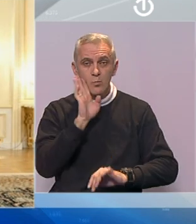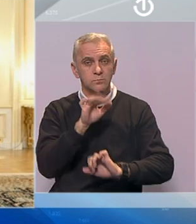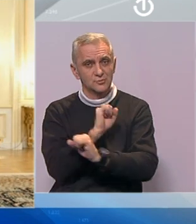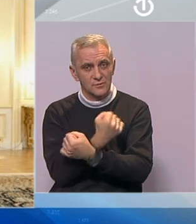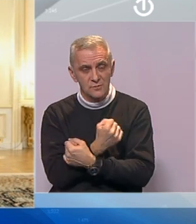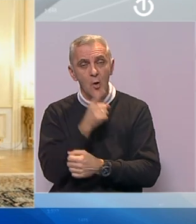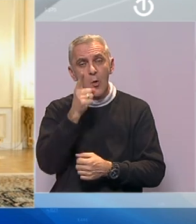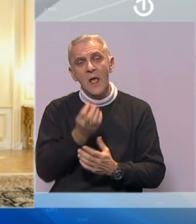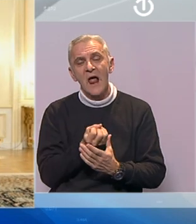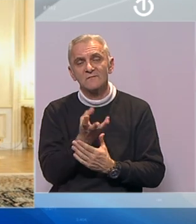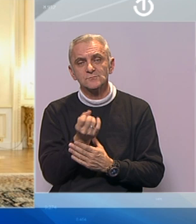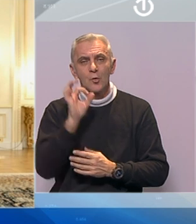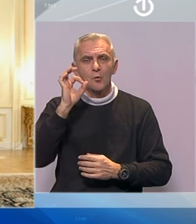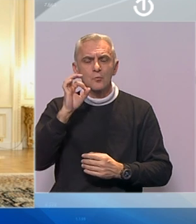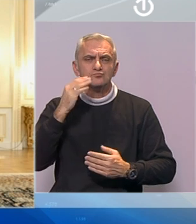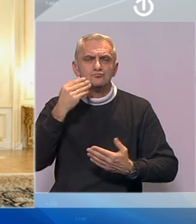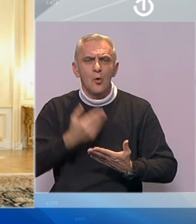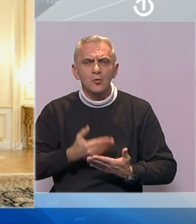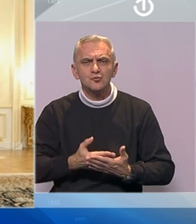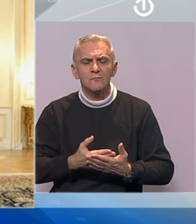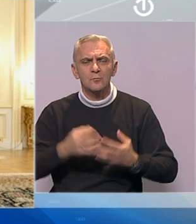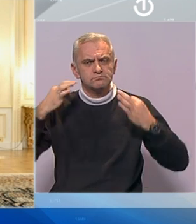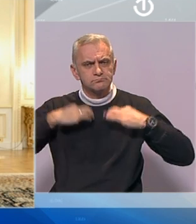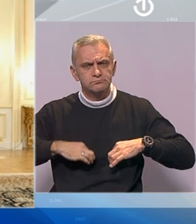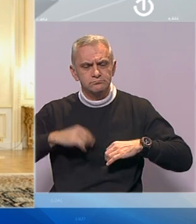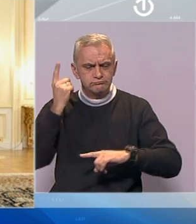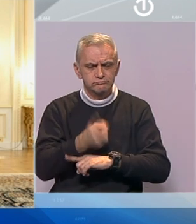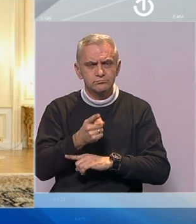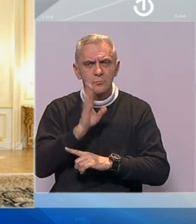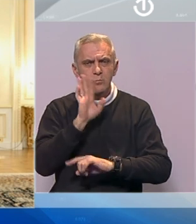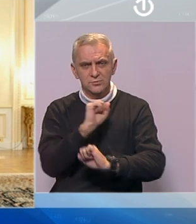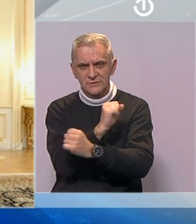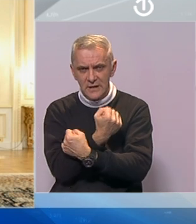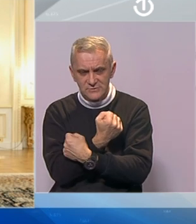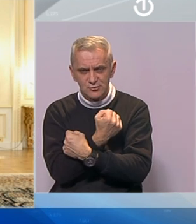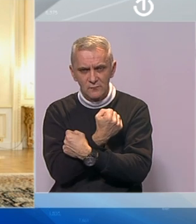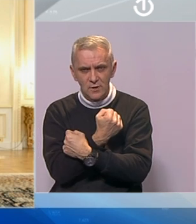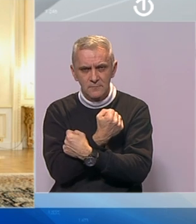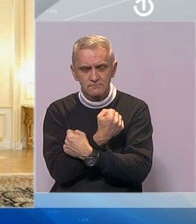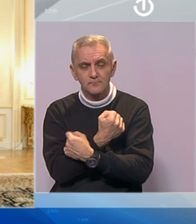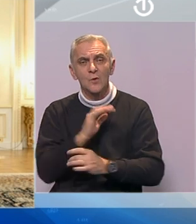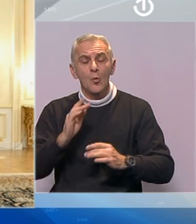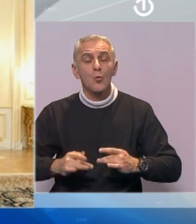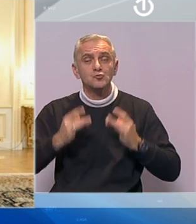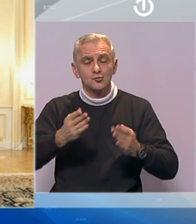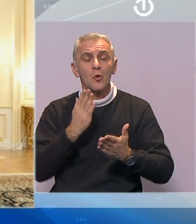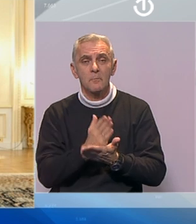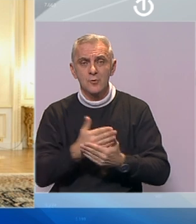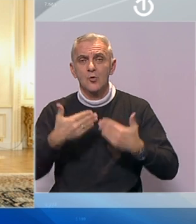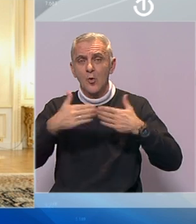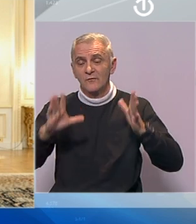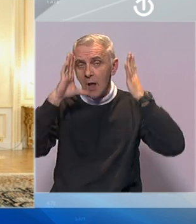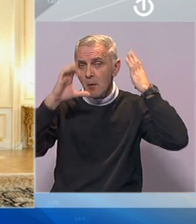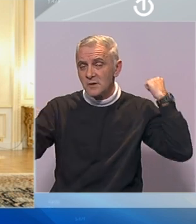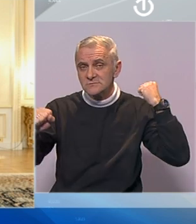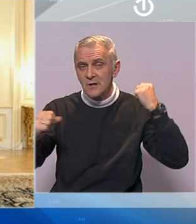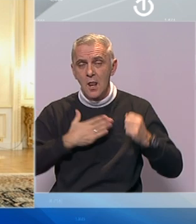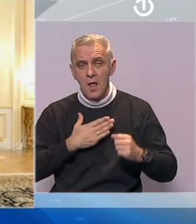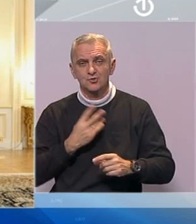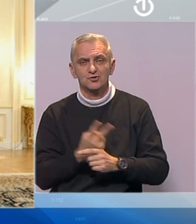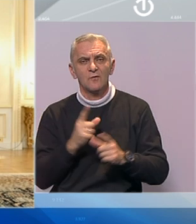Hercegovini. Ona ga je informisala da će na osnovu odluke predsjedništva Bosne i Hercegovine uskoro biti otvorena ambasada naše